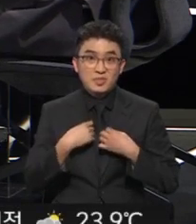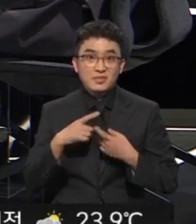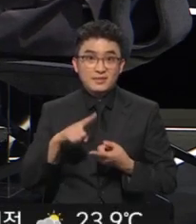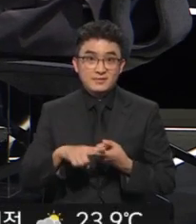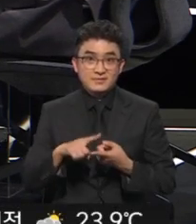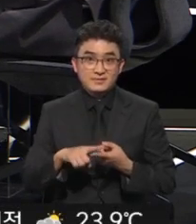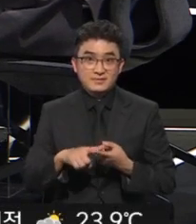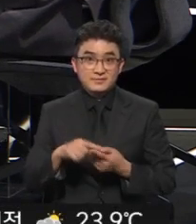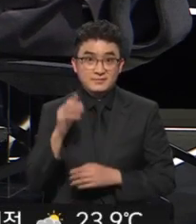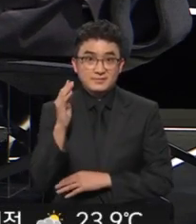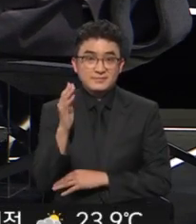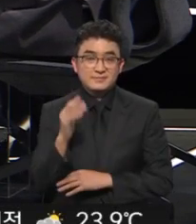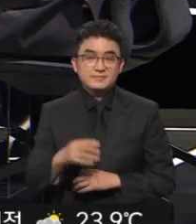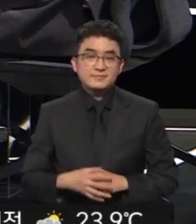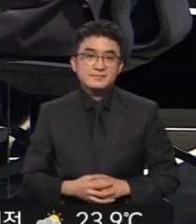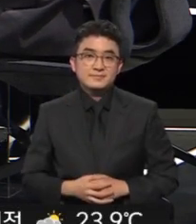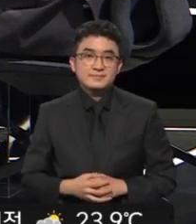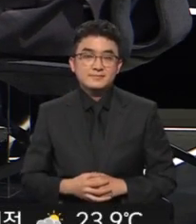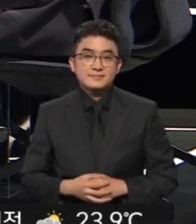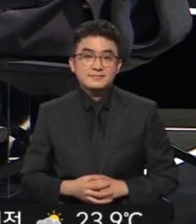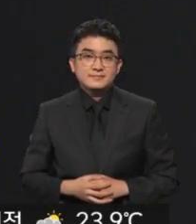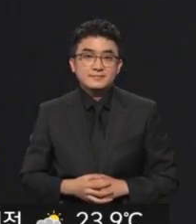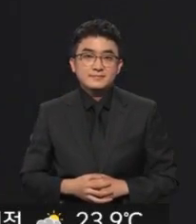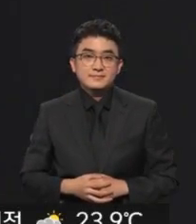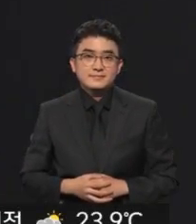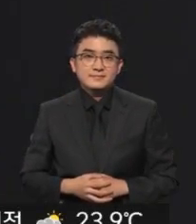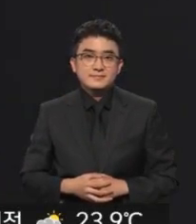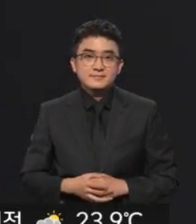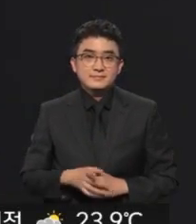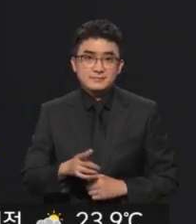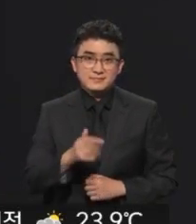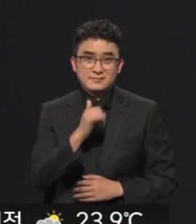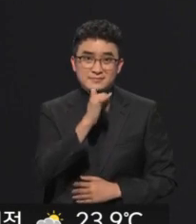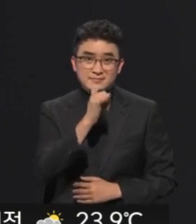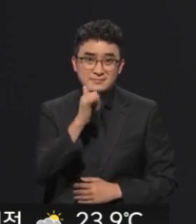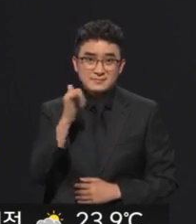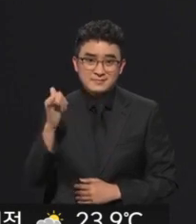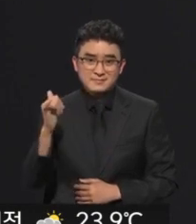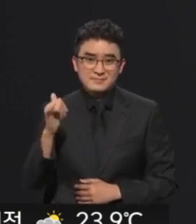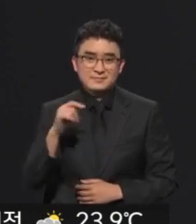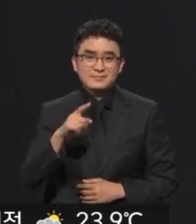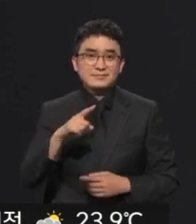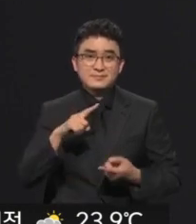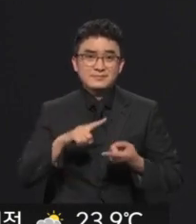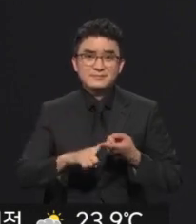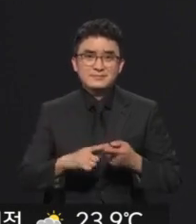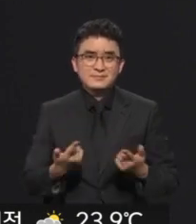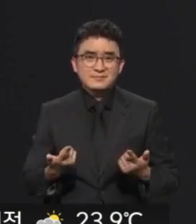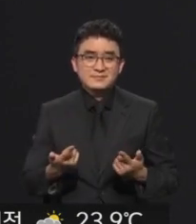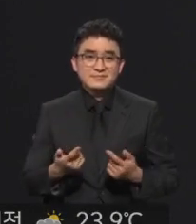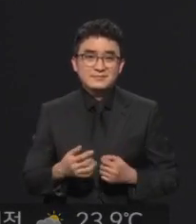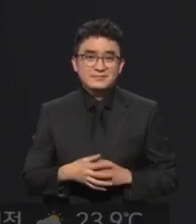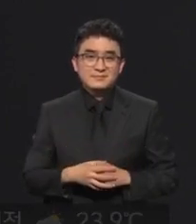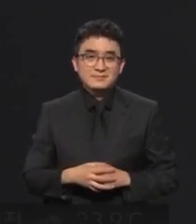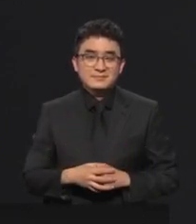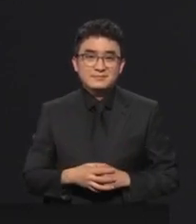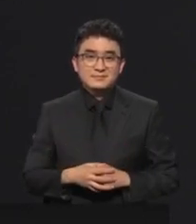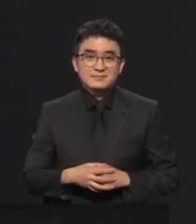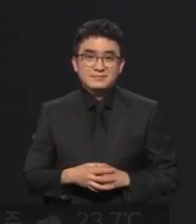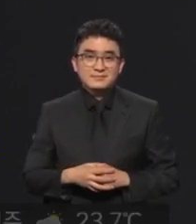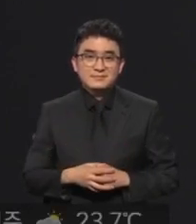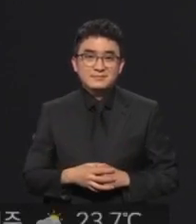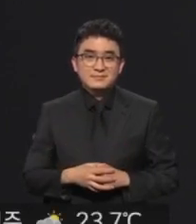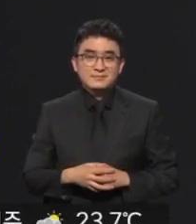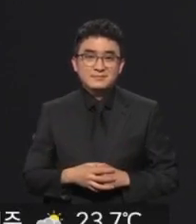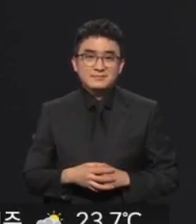부적절한 일이긴 하죠 그 옷을 전시를 해서 뭐 한 명 정도가 입었다고 보도가 나왔는데 그거는